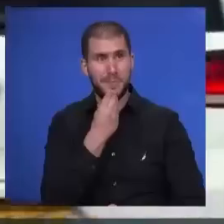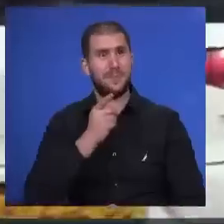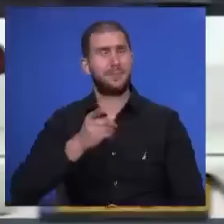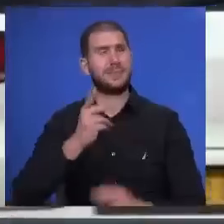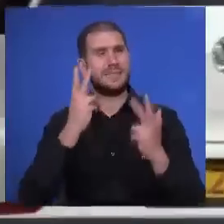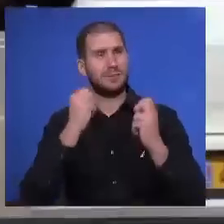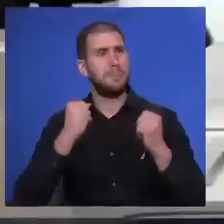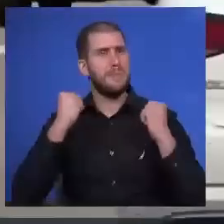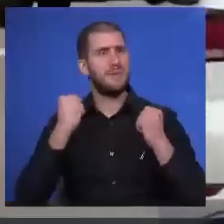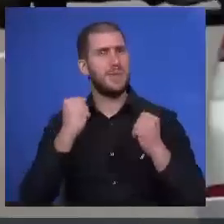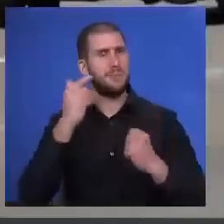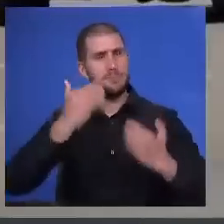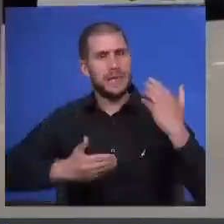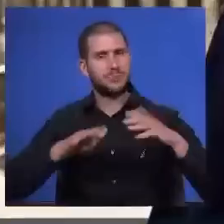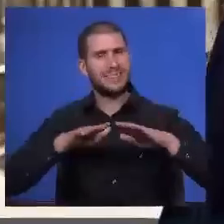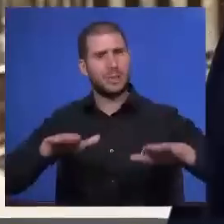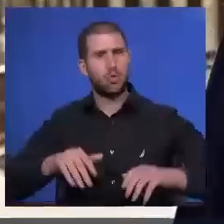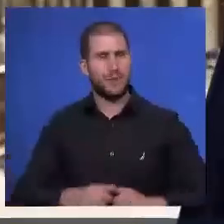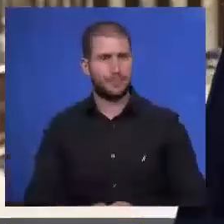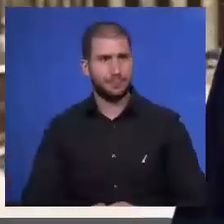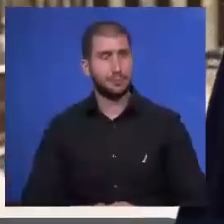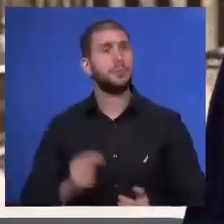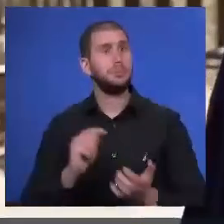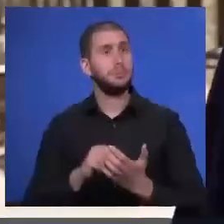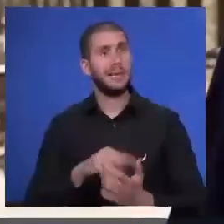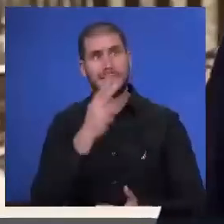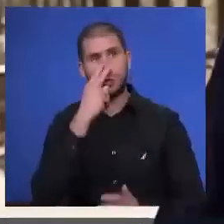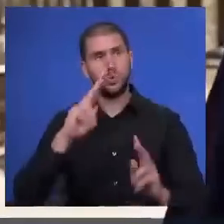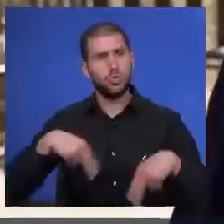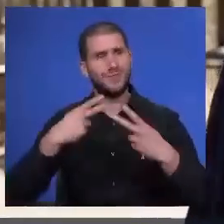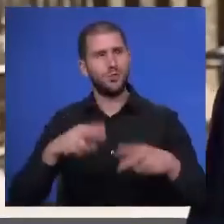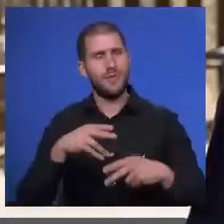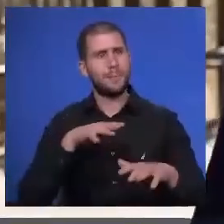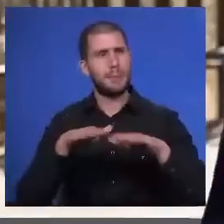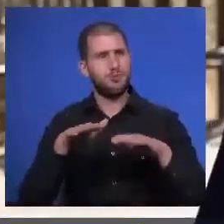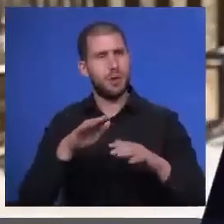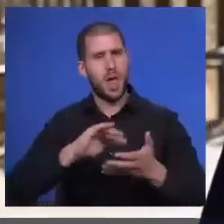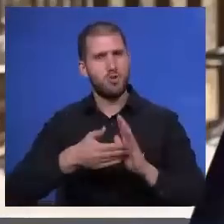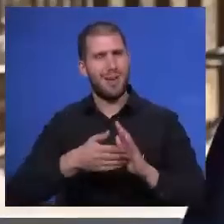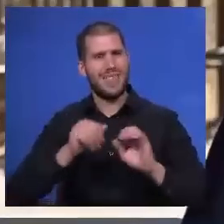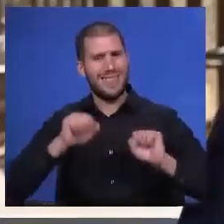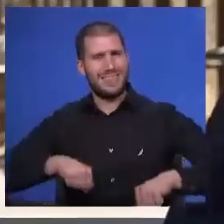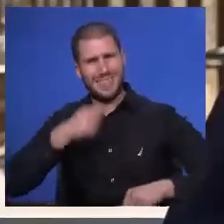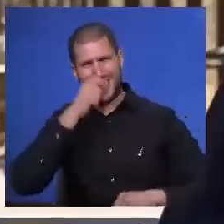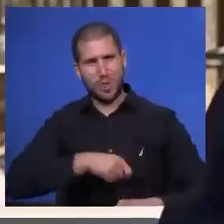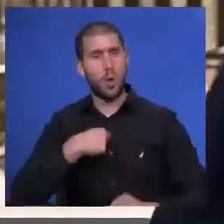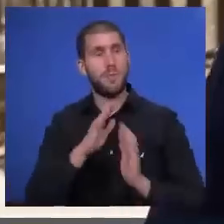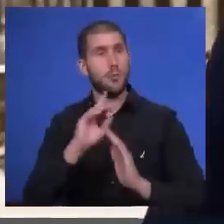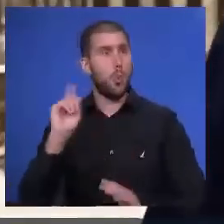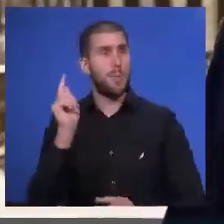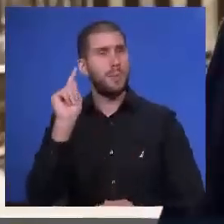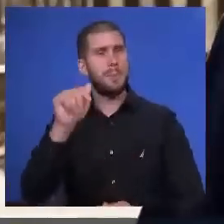צפויים מפגינים רבים לחסום את נדבג. בגלל הניסיונות החוזרים של הממשלה להעביר את הדיקטטורה, אנחנו קוראים לכולם להגיע